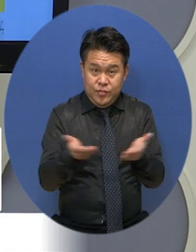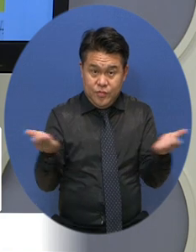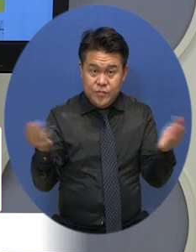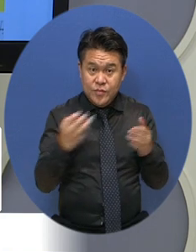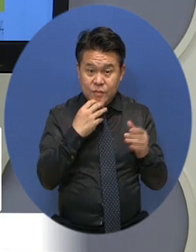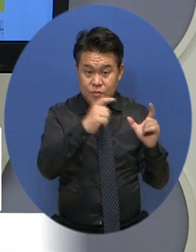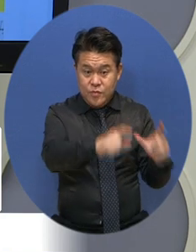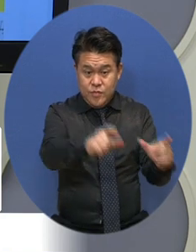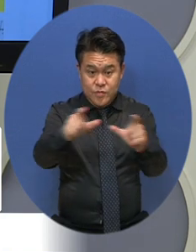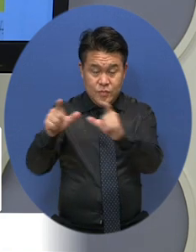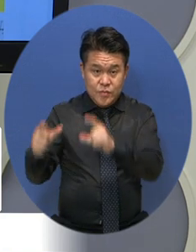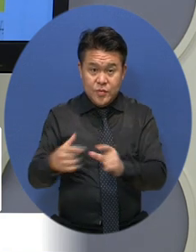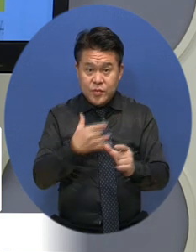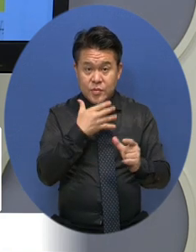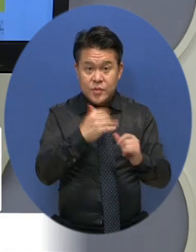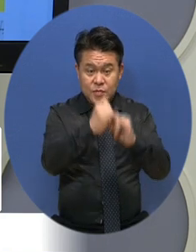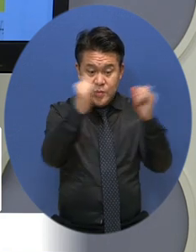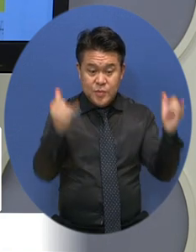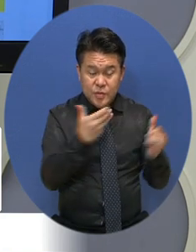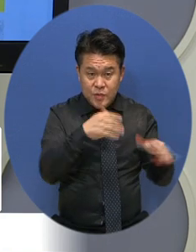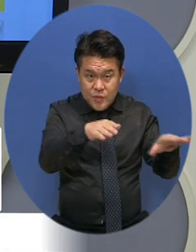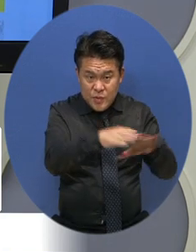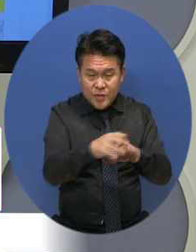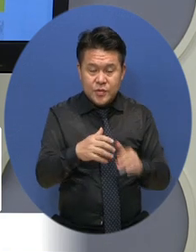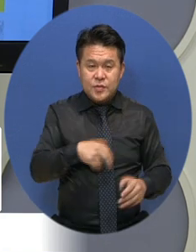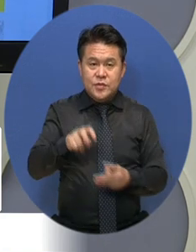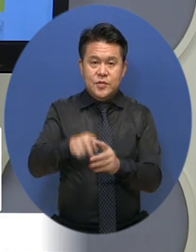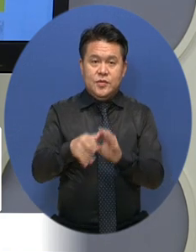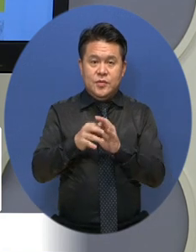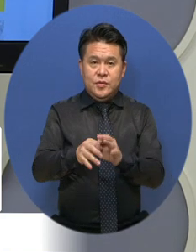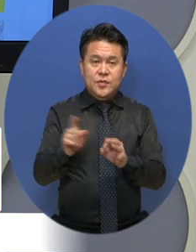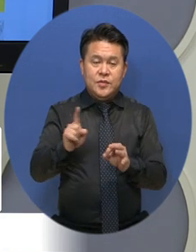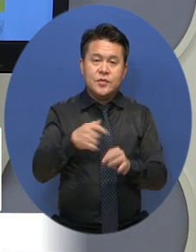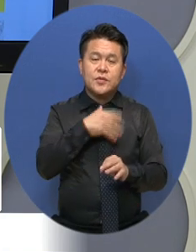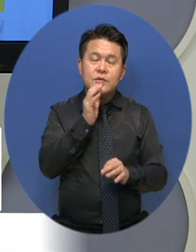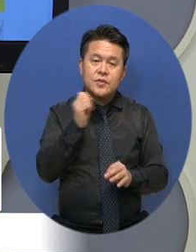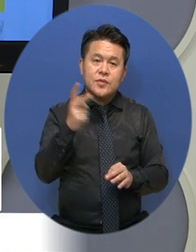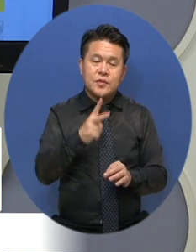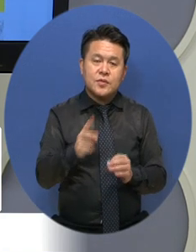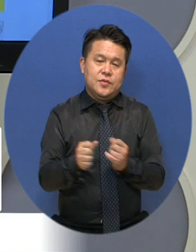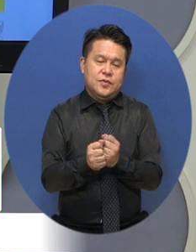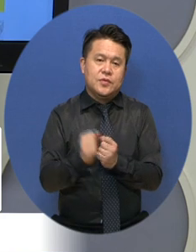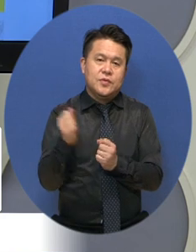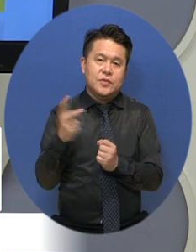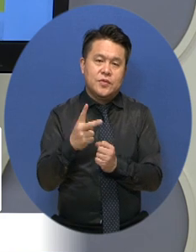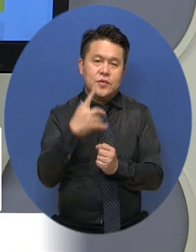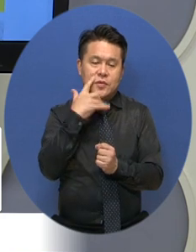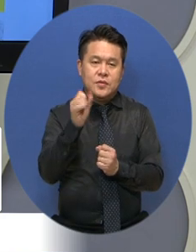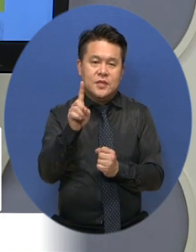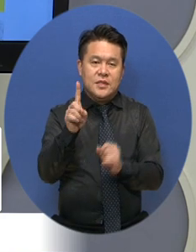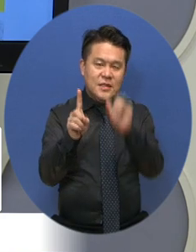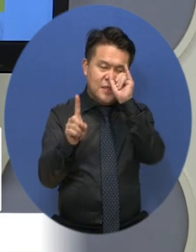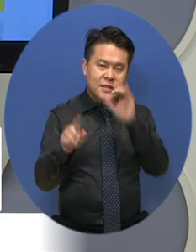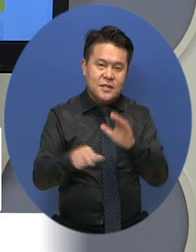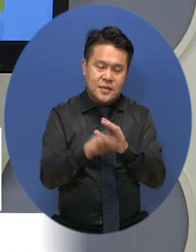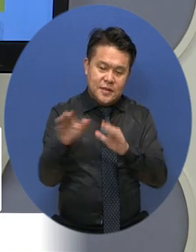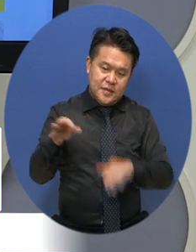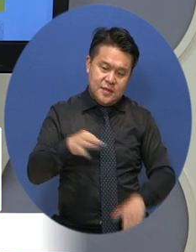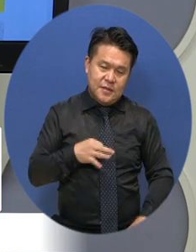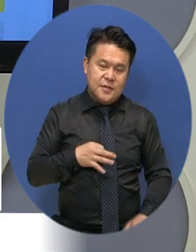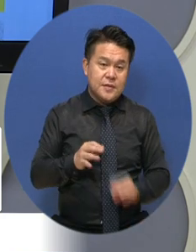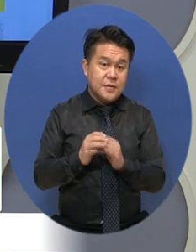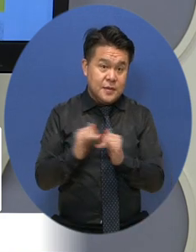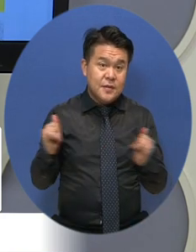전역의 사회복지기관 과 동주민센터 등을 통해 노인과 한부모 가정 기초생활수급자 등에